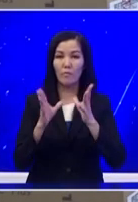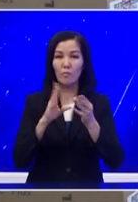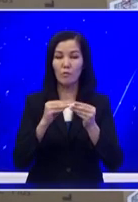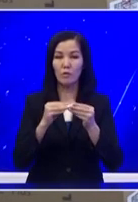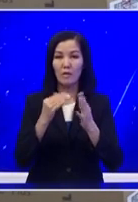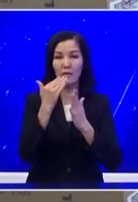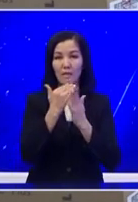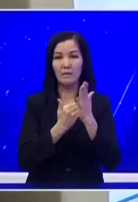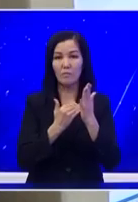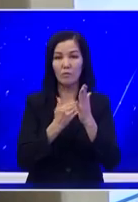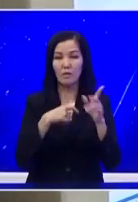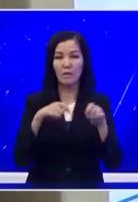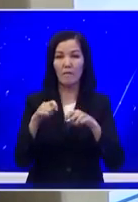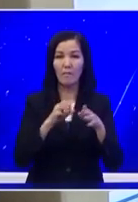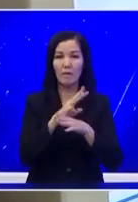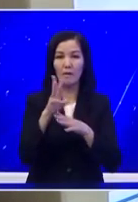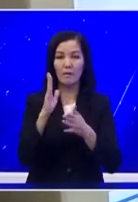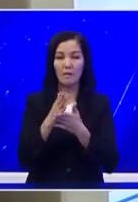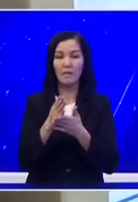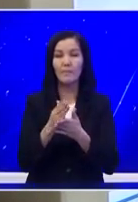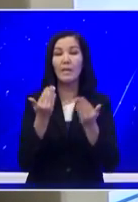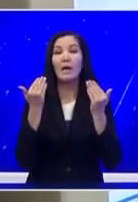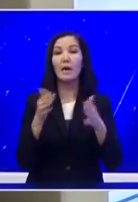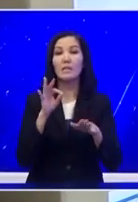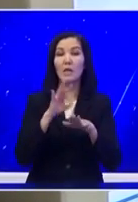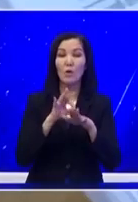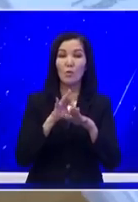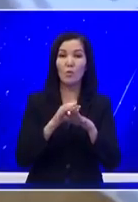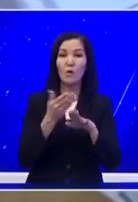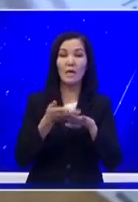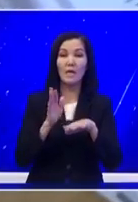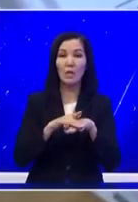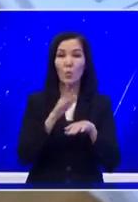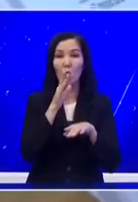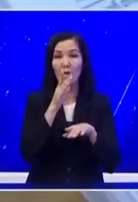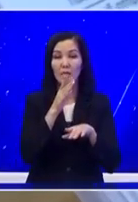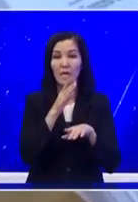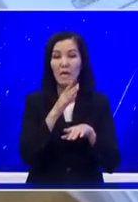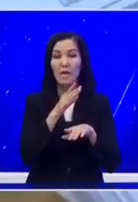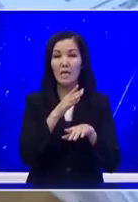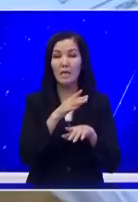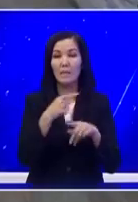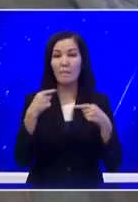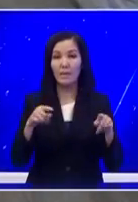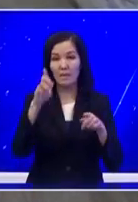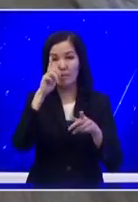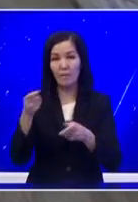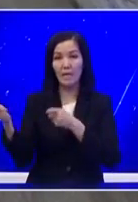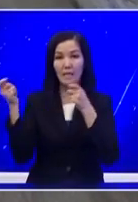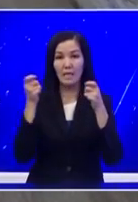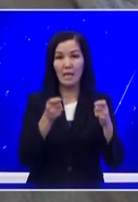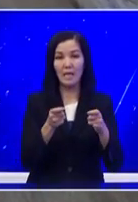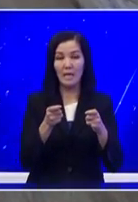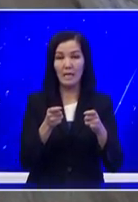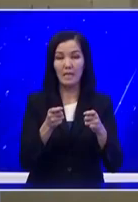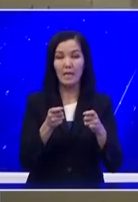бойынша келінген тавар. Қазір күллі ел індетпен күресте. Қысылтаяң шақта сырттан келетін көмек мүдделес елдердің ілтипатын